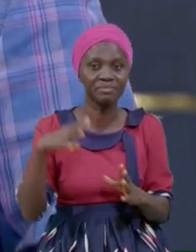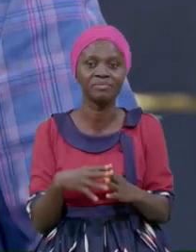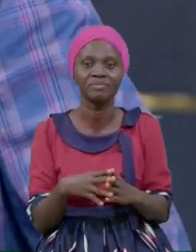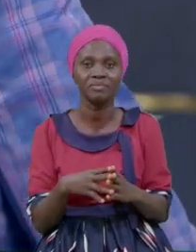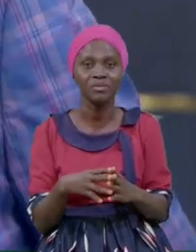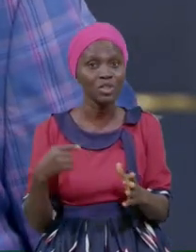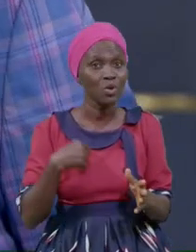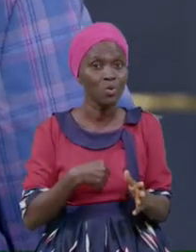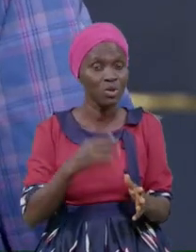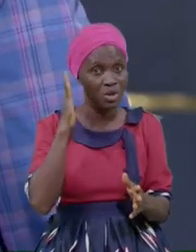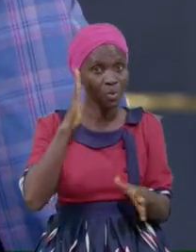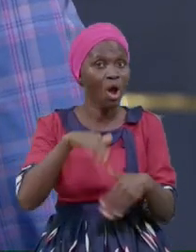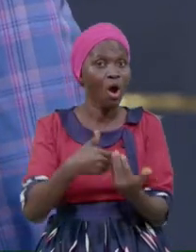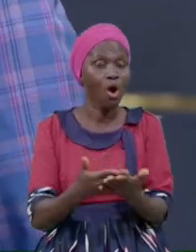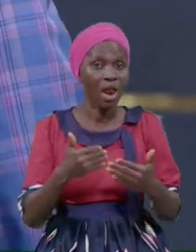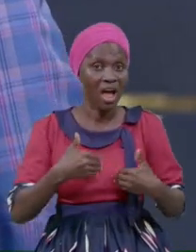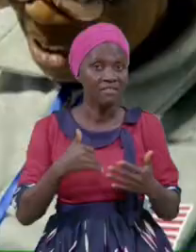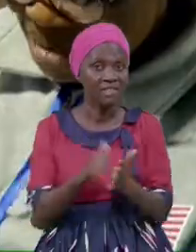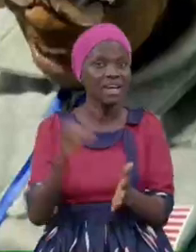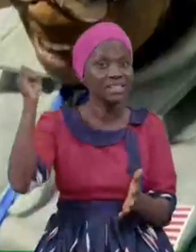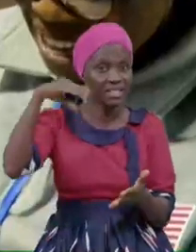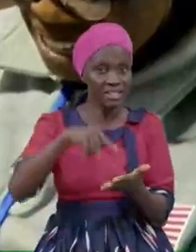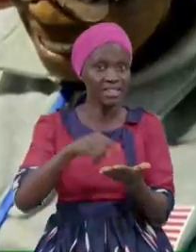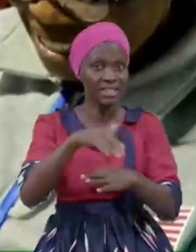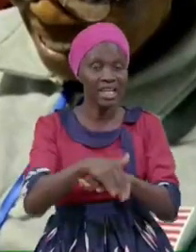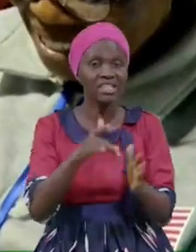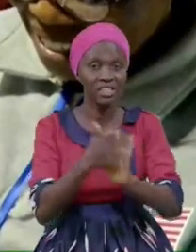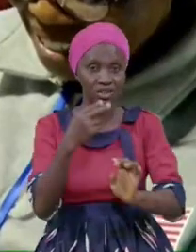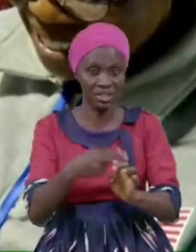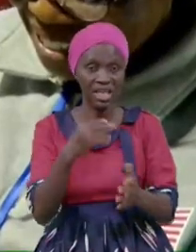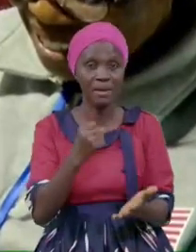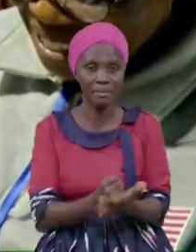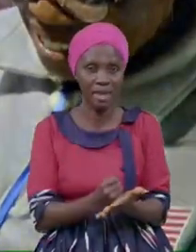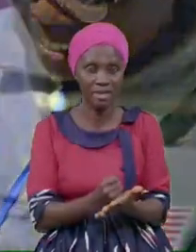avons tous la grâce ce soir au nom de Jésus.